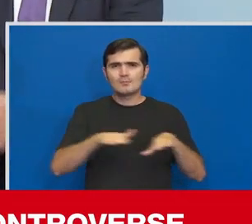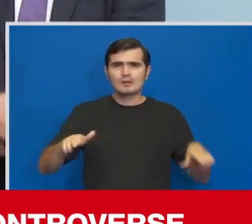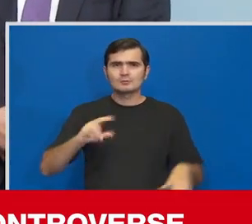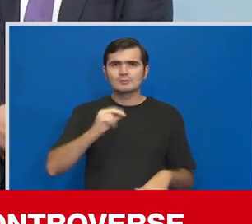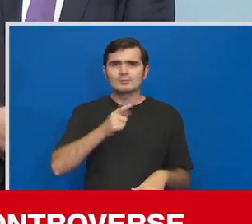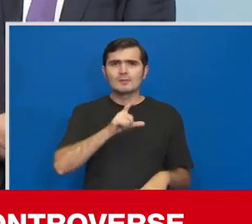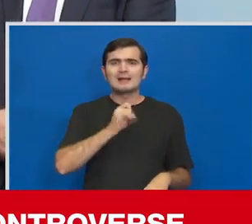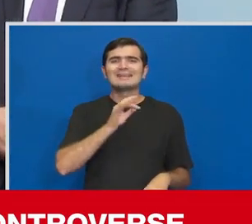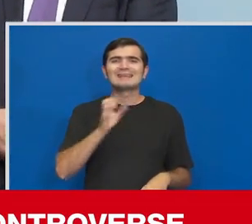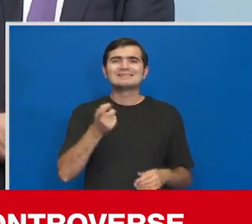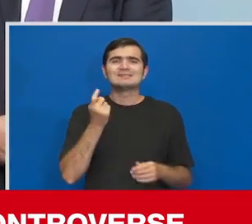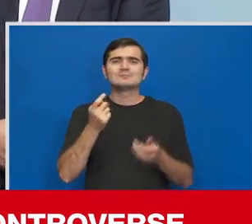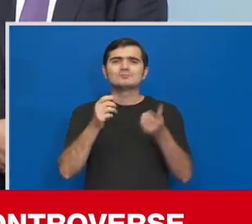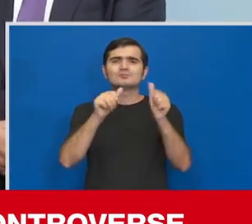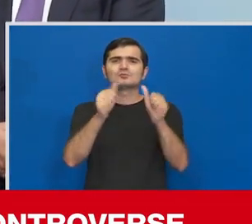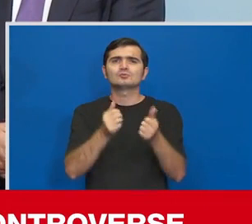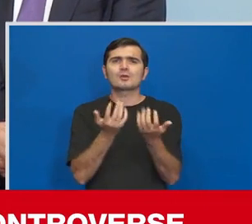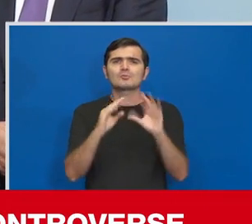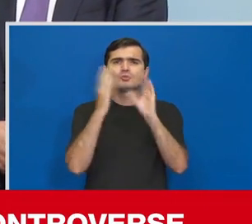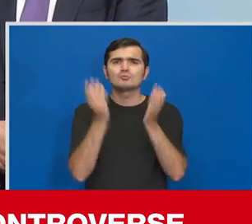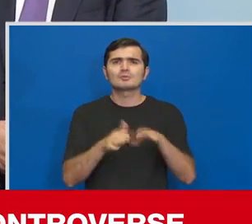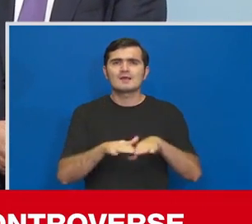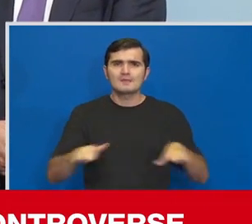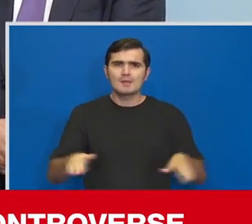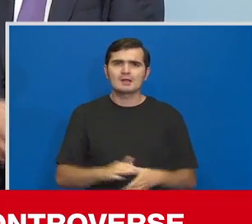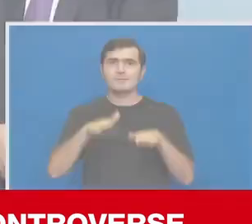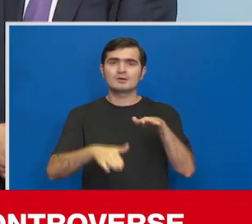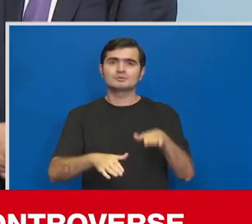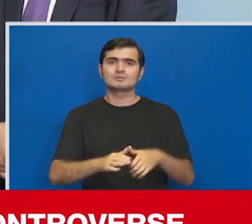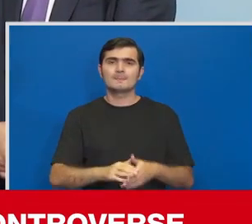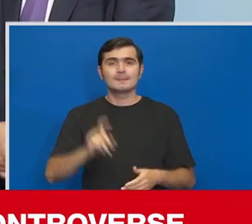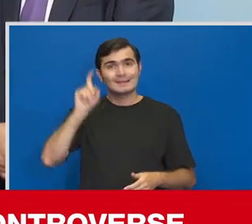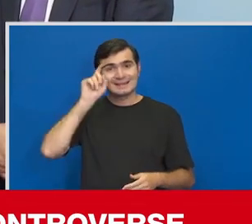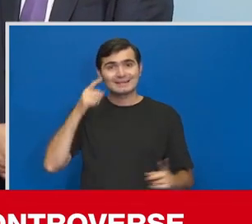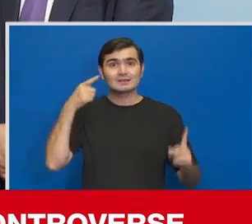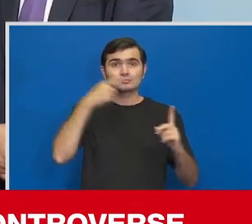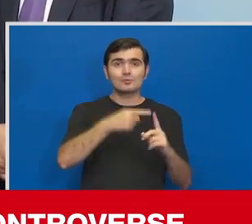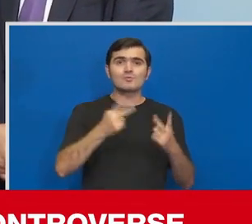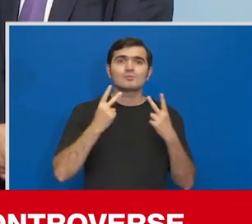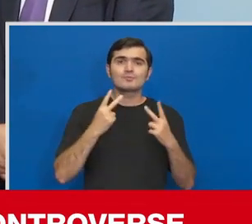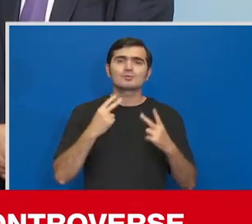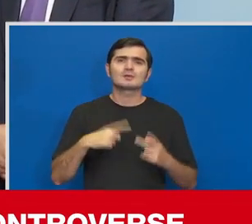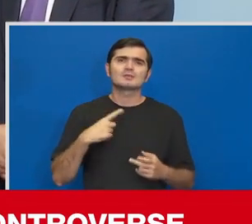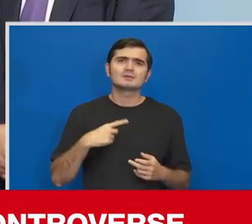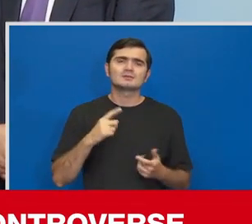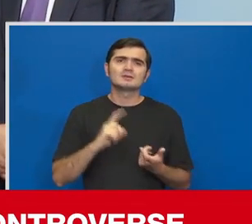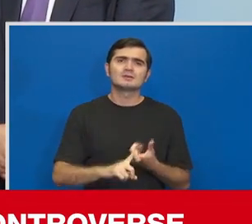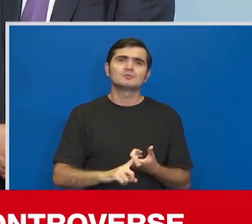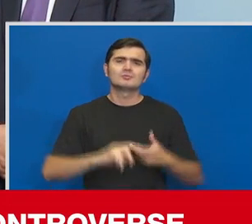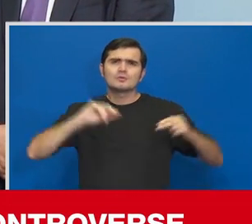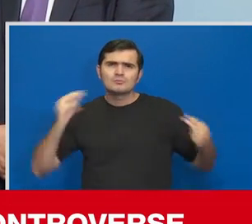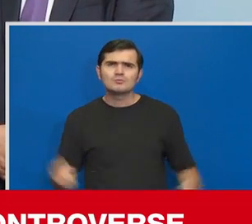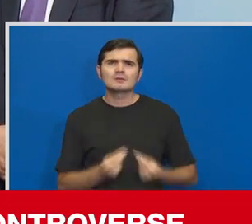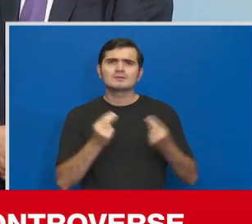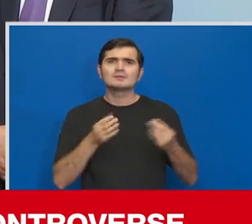din structura numărului total de paturi. Avem un proiect. Scopul important este cel legat de